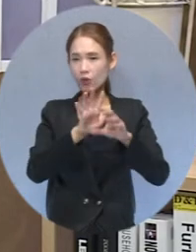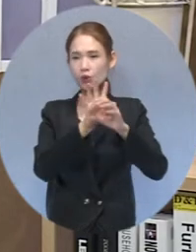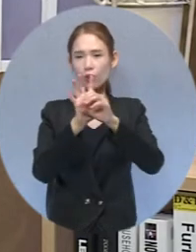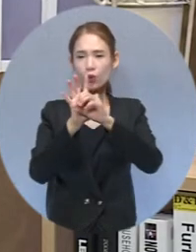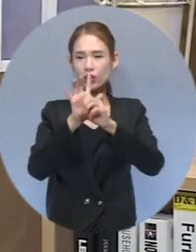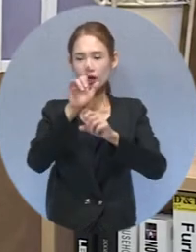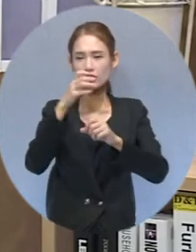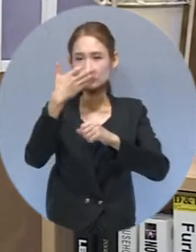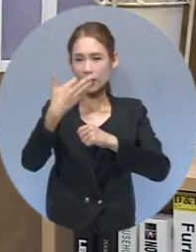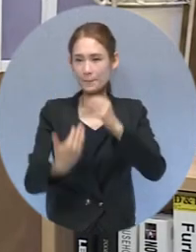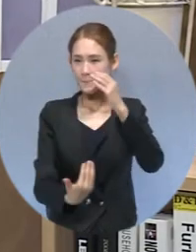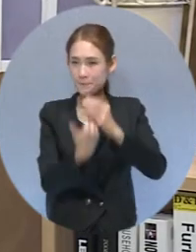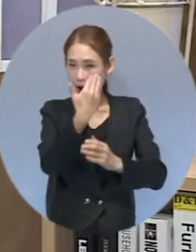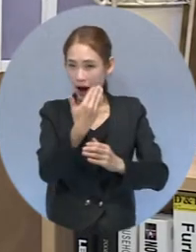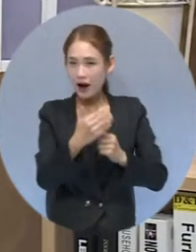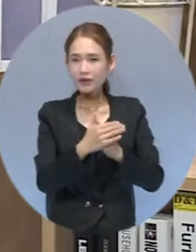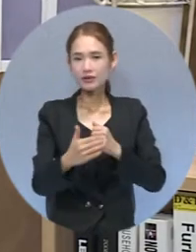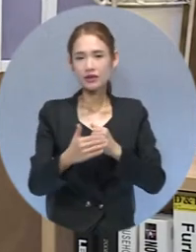어떻게 보면 좀